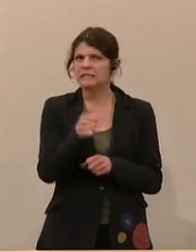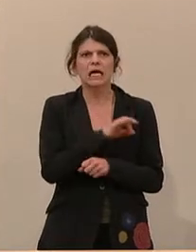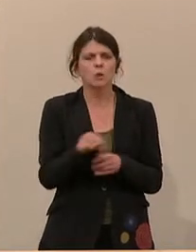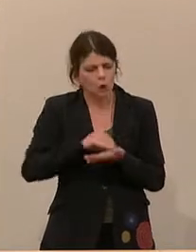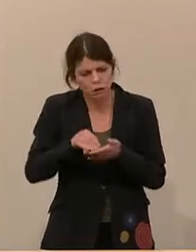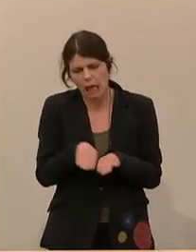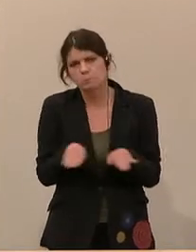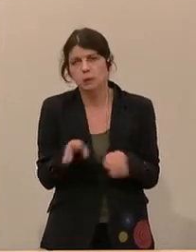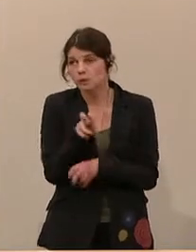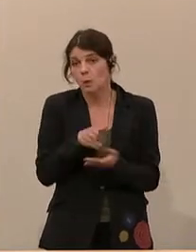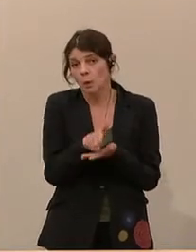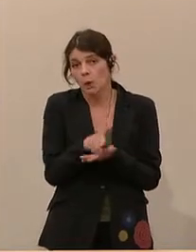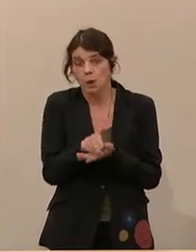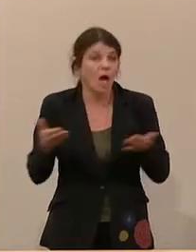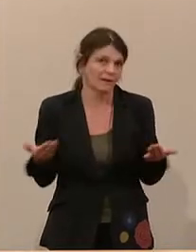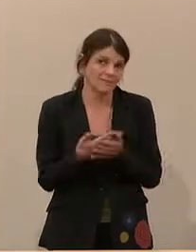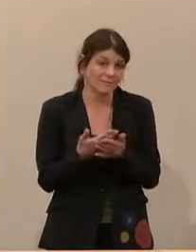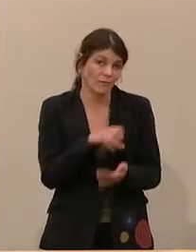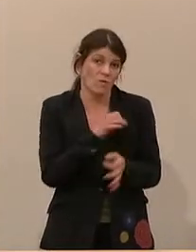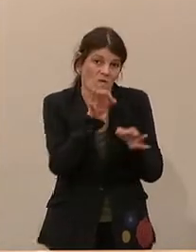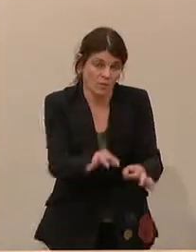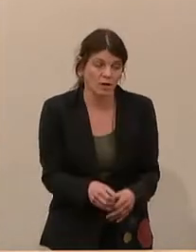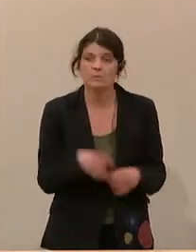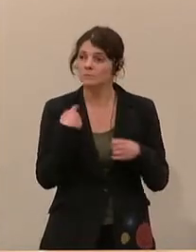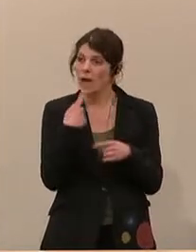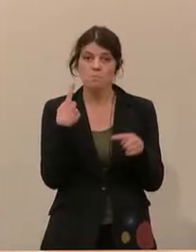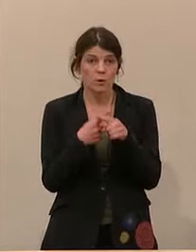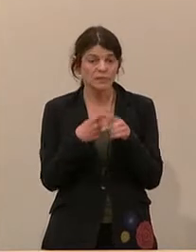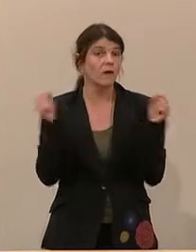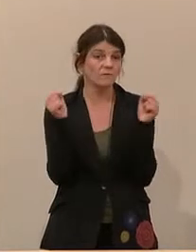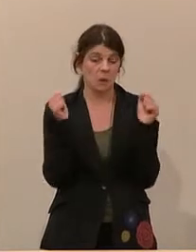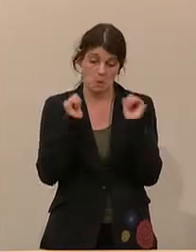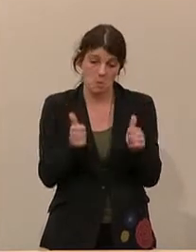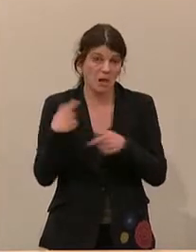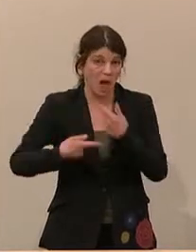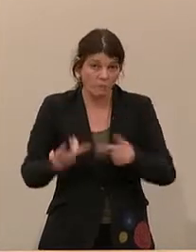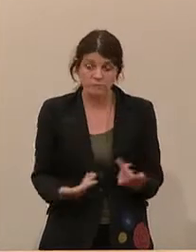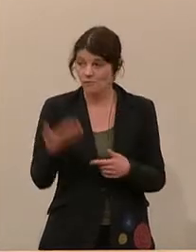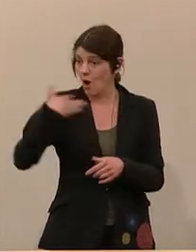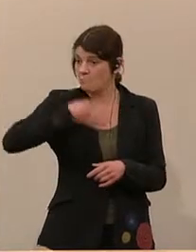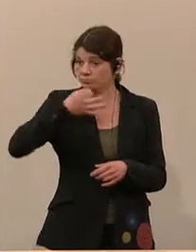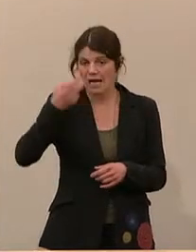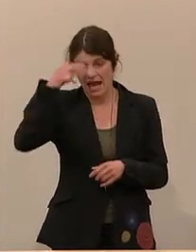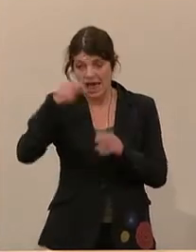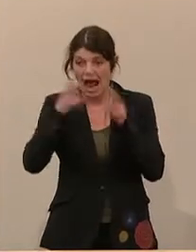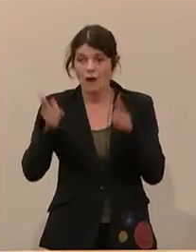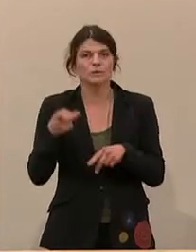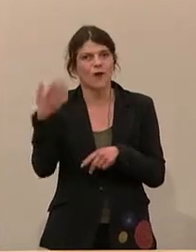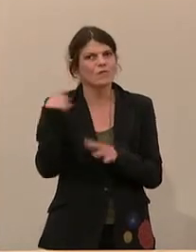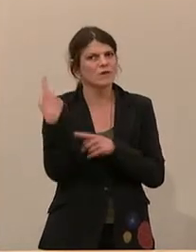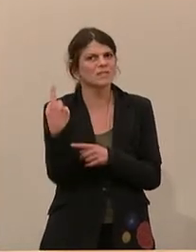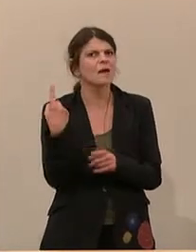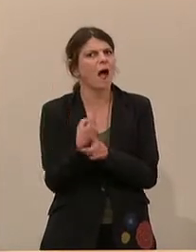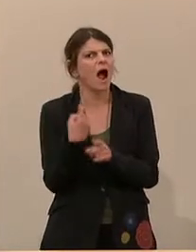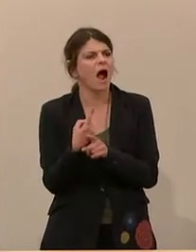dem Schreibtisch sitzen. In Summe kann man sagen, positiv, der Winter ist positiv gelaufen. Mein Vorredner Hauser hatte ja früher